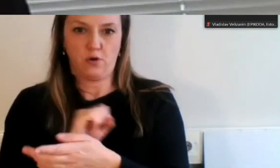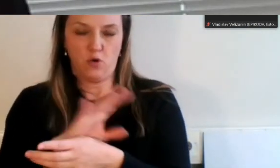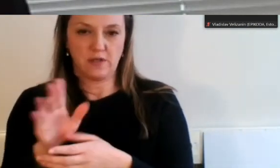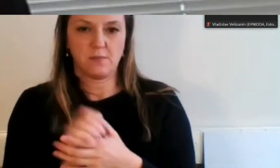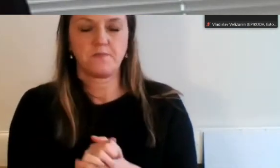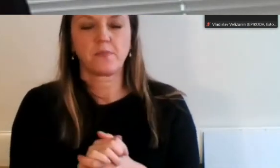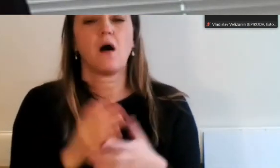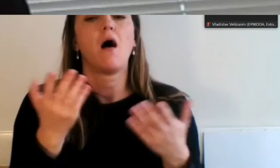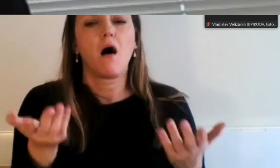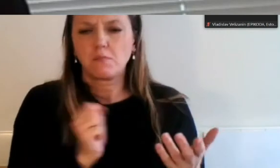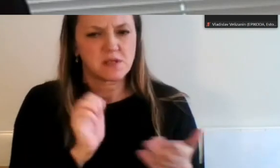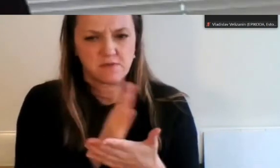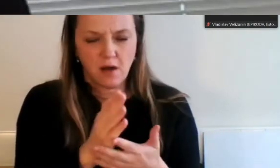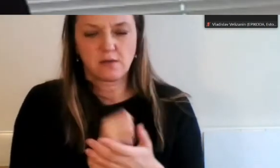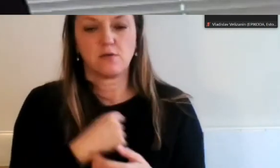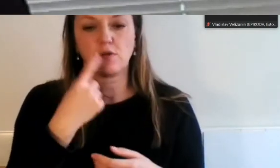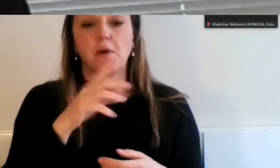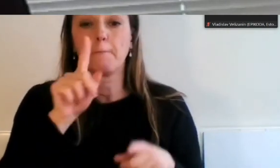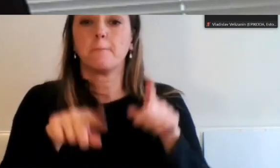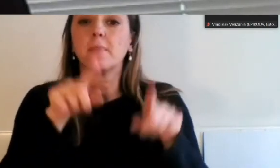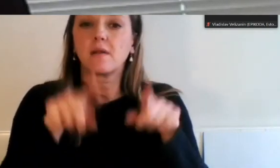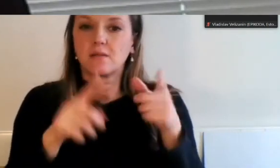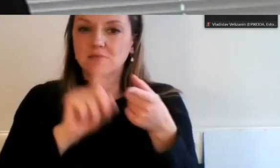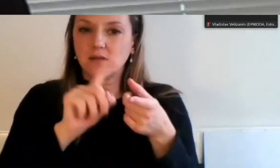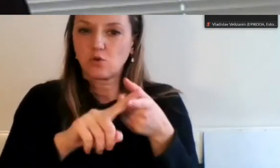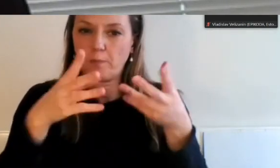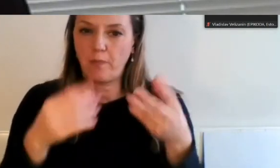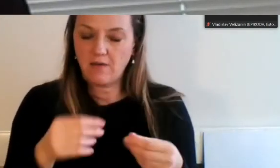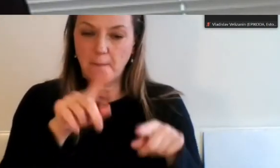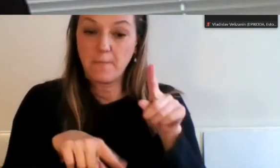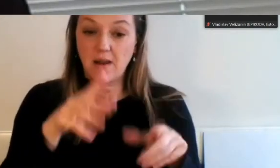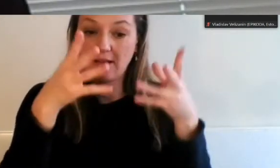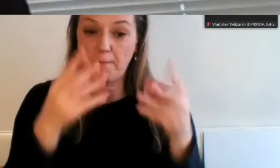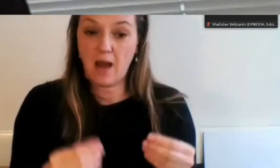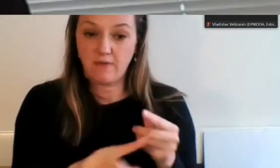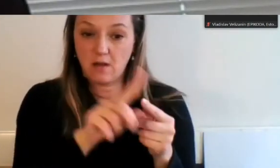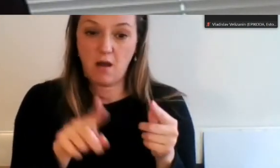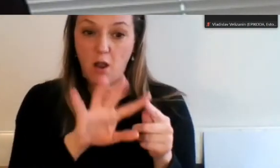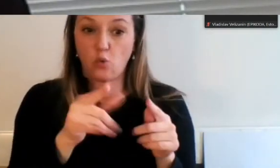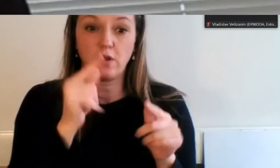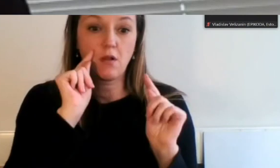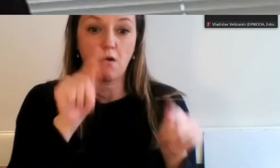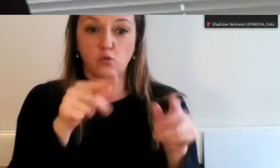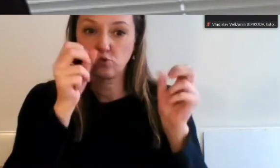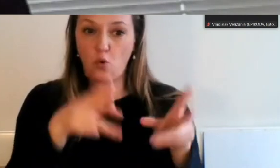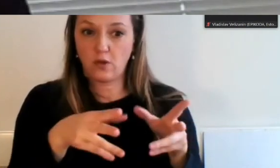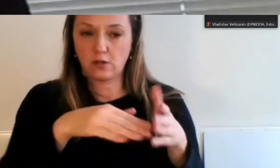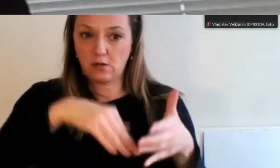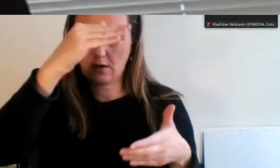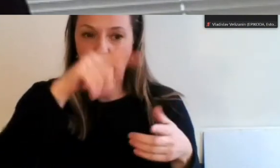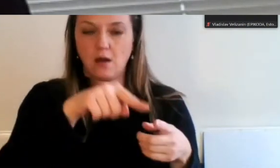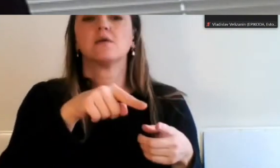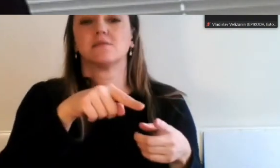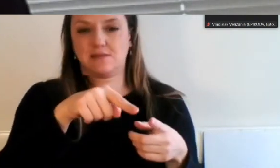Ei ole kuulda olnud südamelihase põletiku juhtudest ja ei ole kuulda olnud ka midagi muud paha. Et tundub,